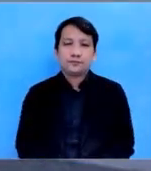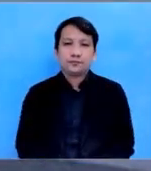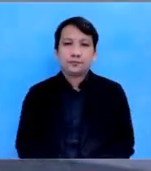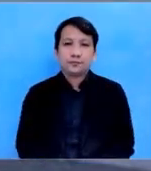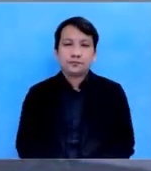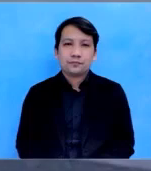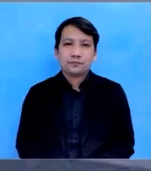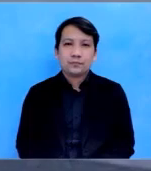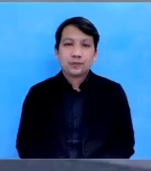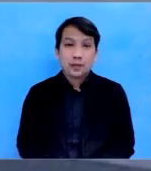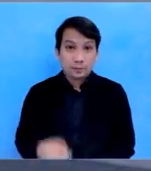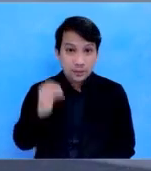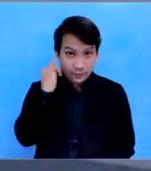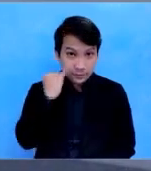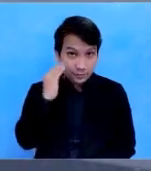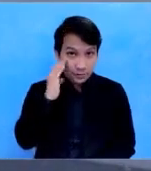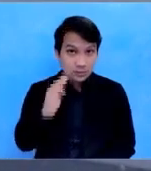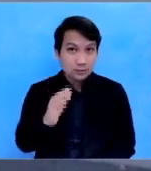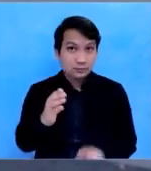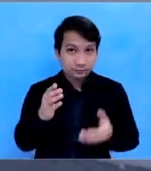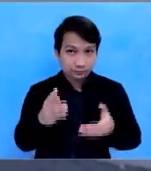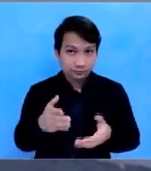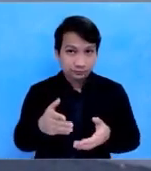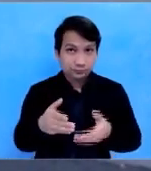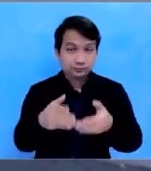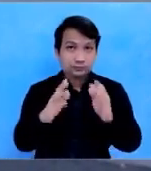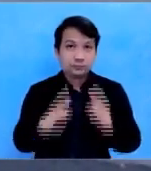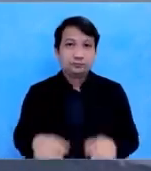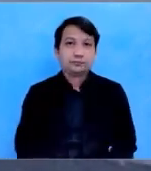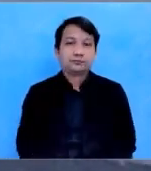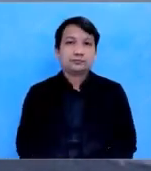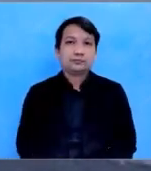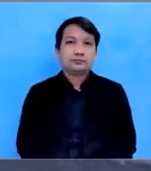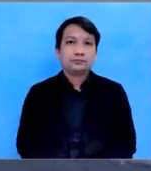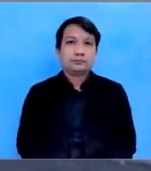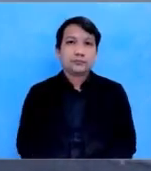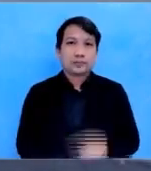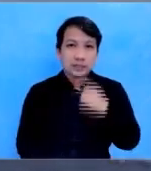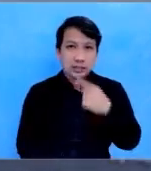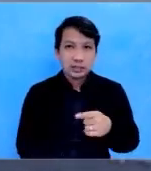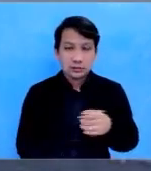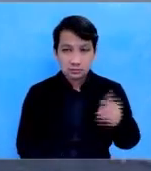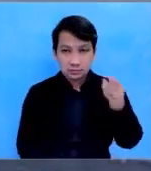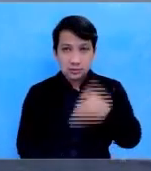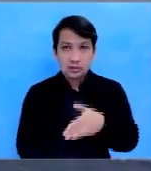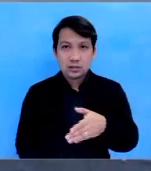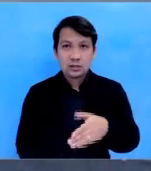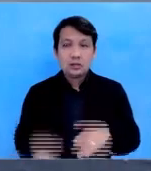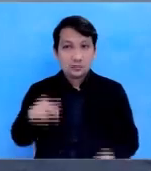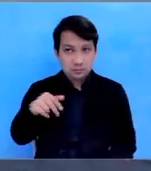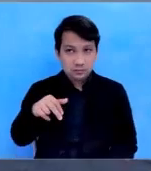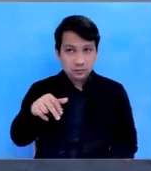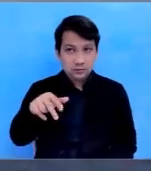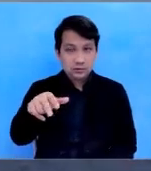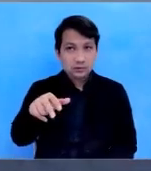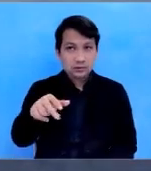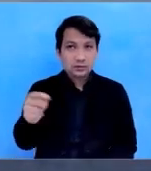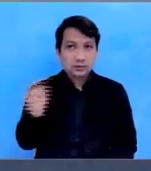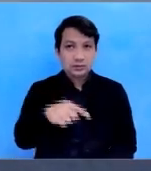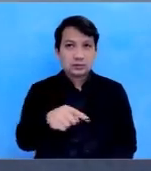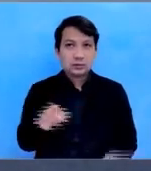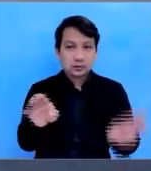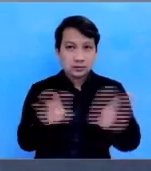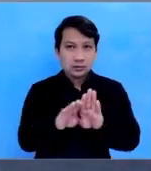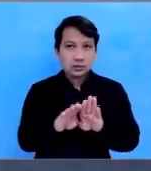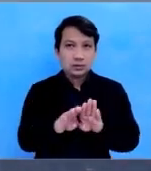Julius, sa ngayon ay pinapayagan pa itong mga kapatid natin na makapasok. Ito yung mga naglalakad lamang dito sa isinalang